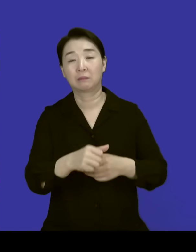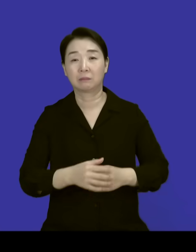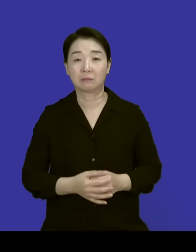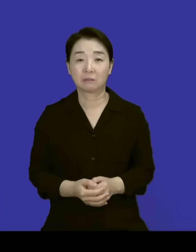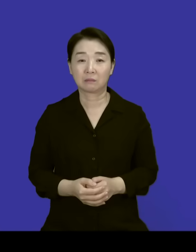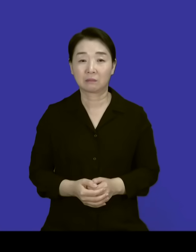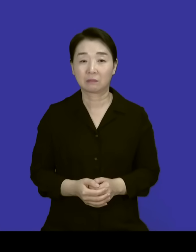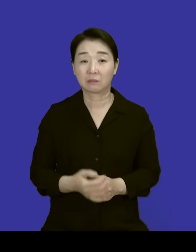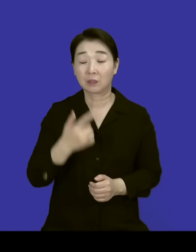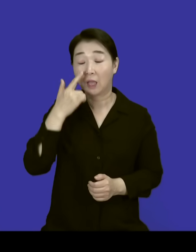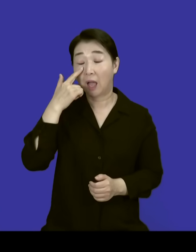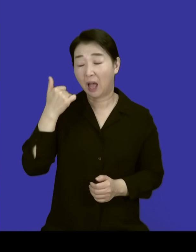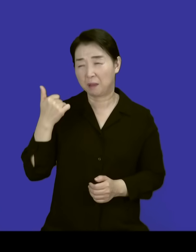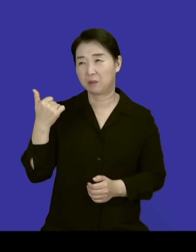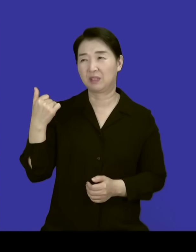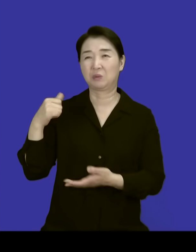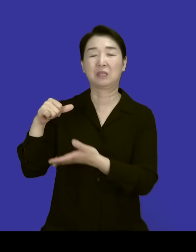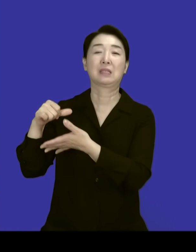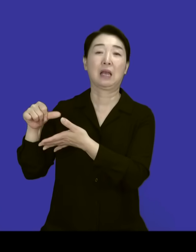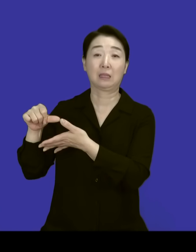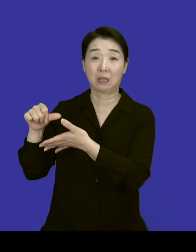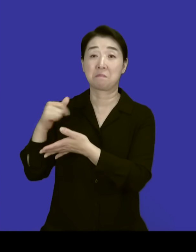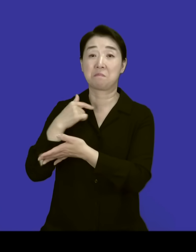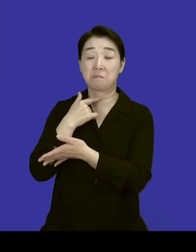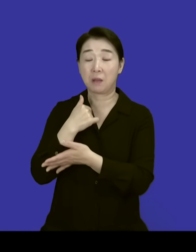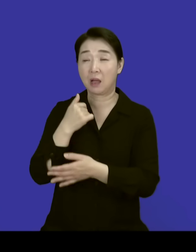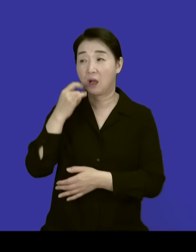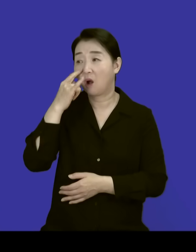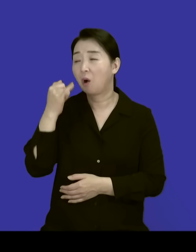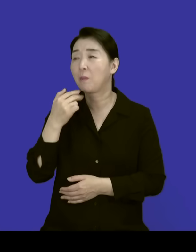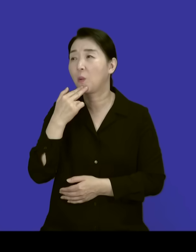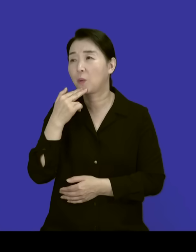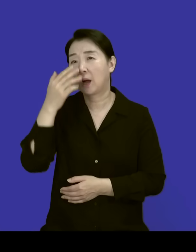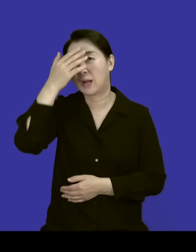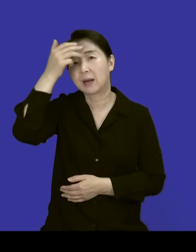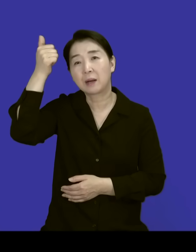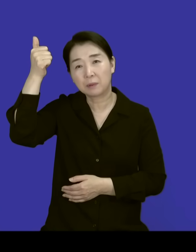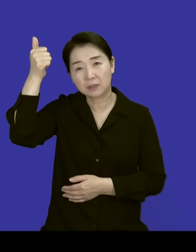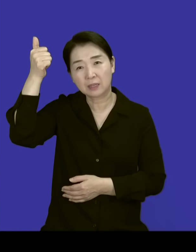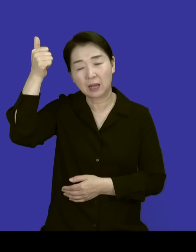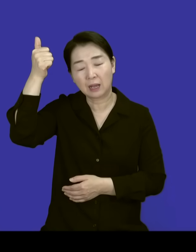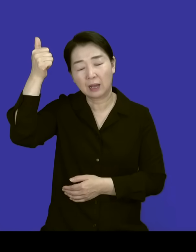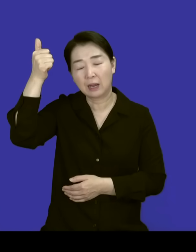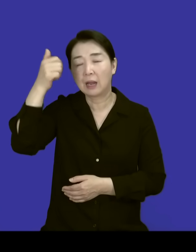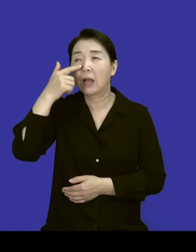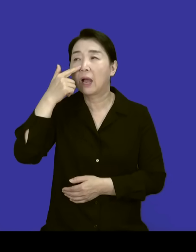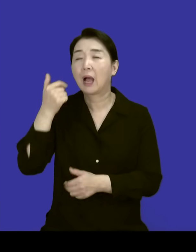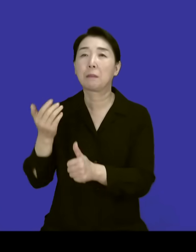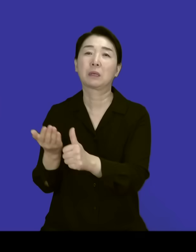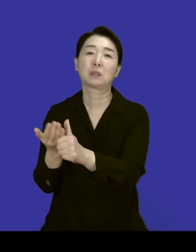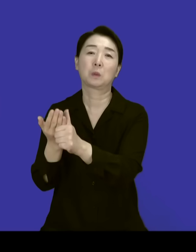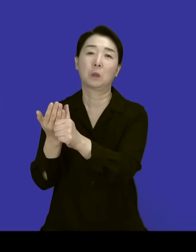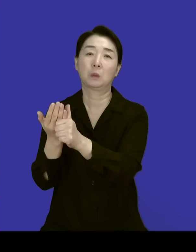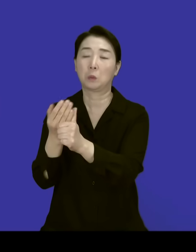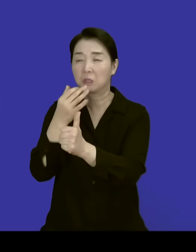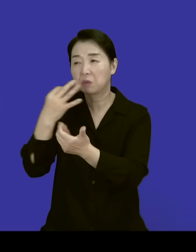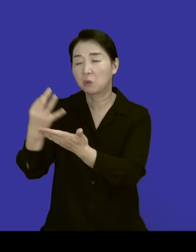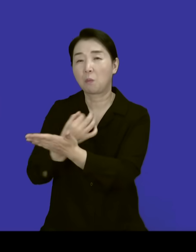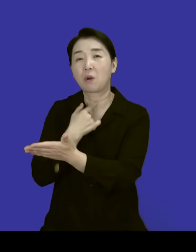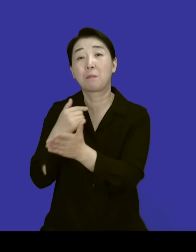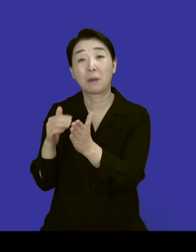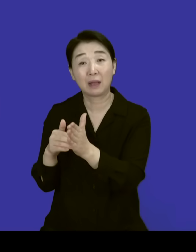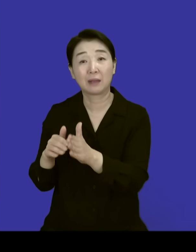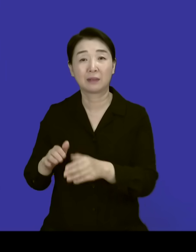아버지가 장남으로 크시고 아. 또 어머니 안 계시고 할아버지 밑에서 힘들게 일하셔 돈 버시고 하셔서 예. 이제